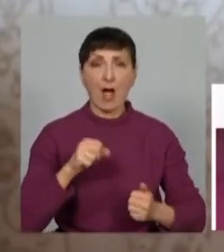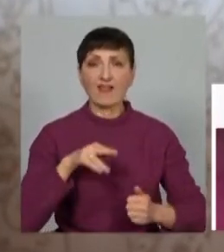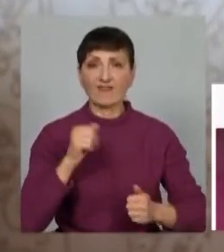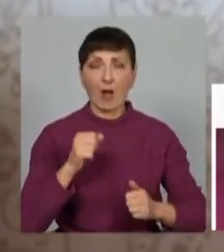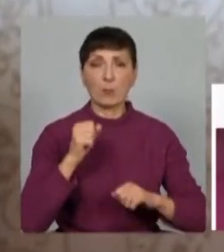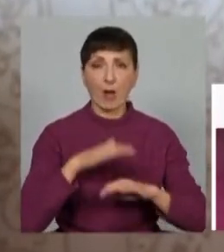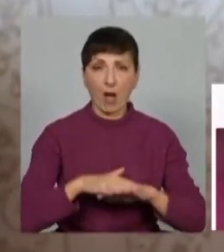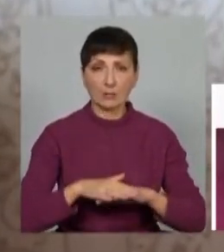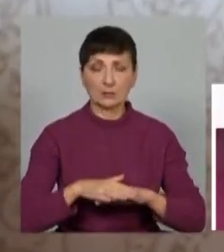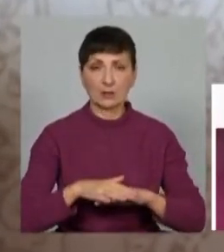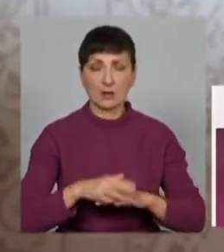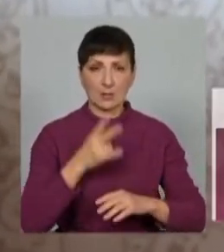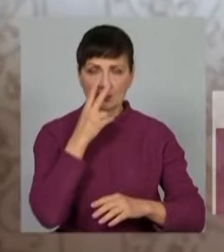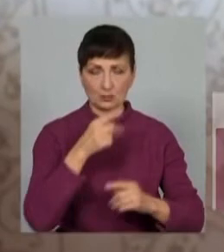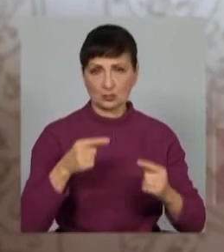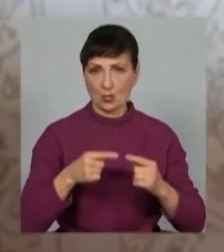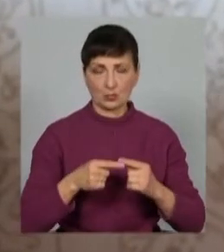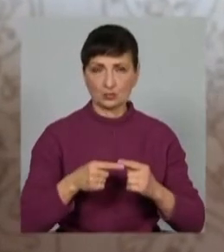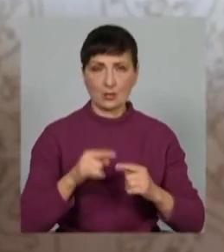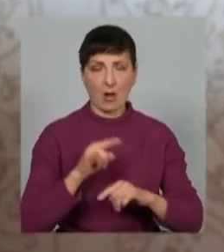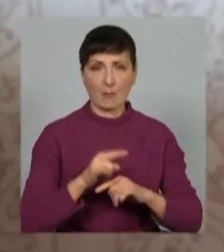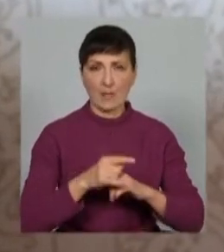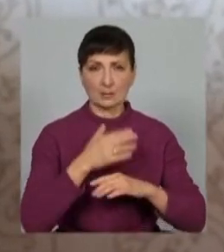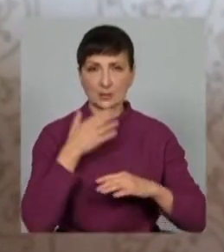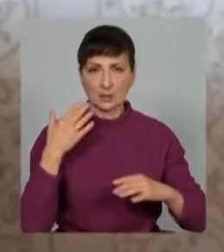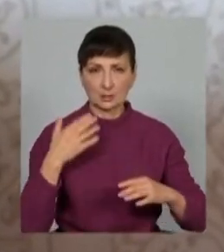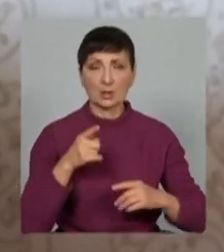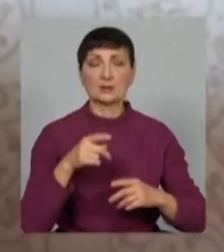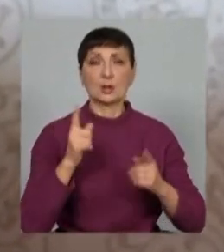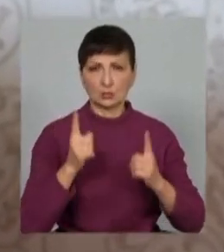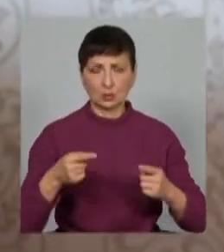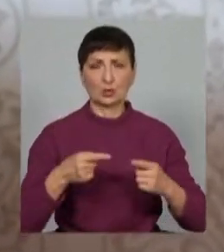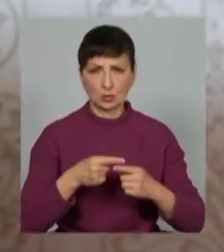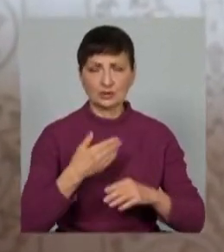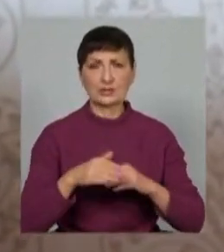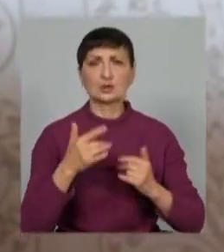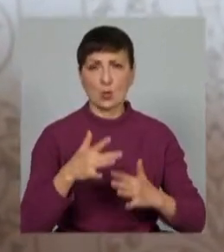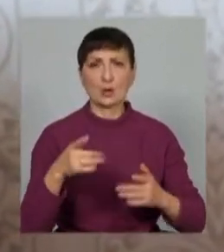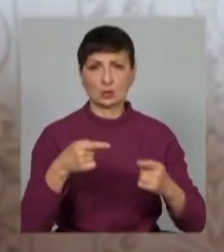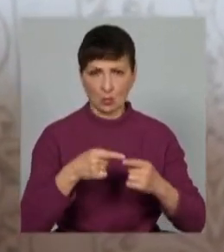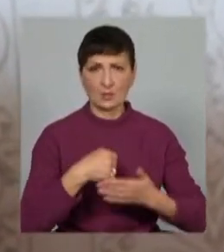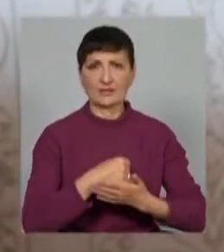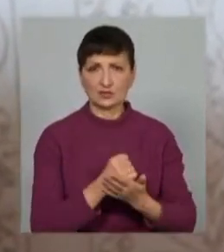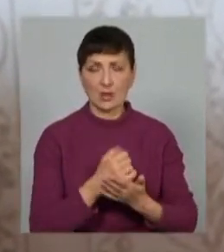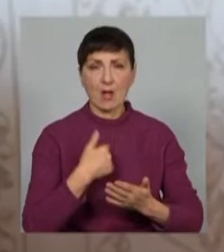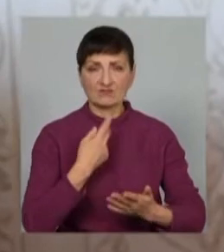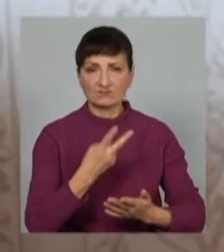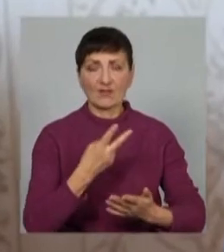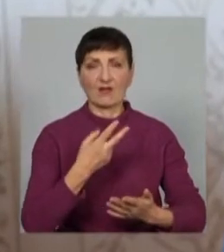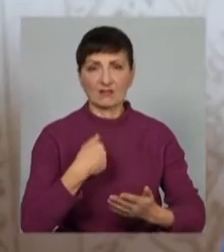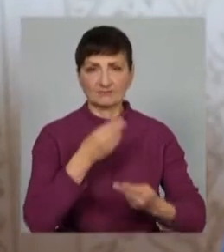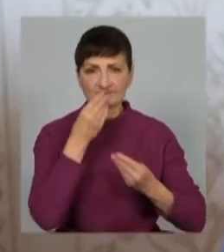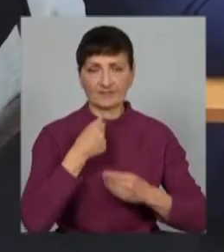все как в побеждать оформление кредита сколько вы берете кредит а как бы вот это меня это не